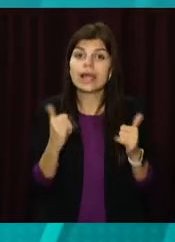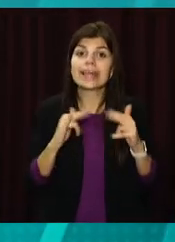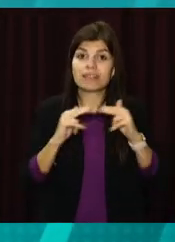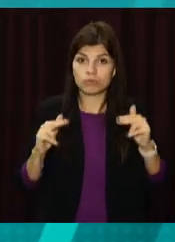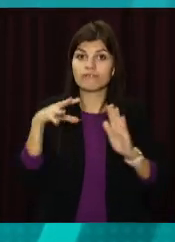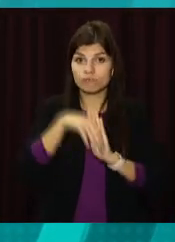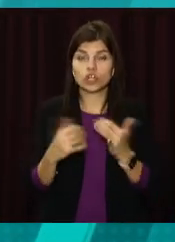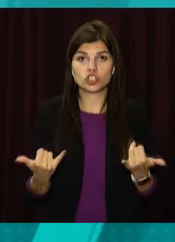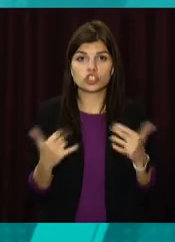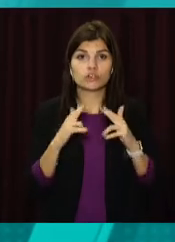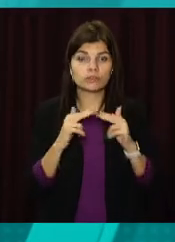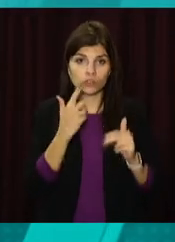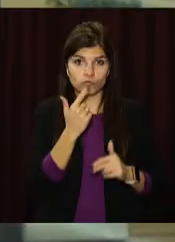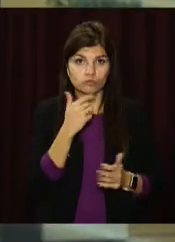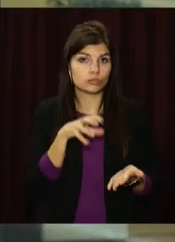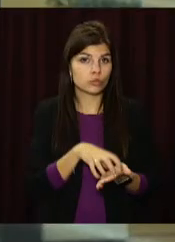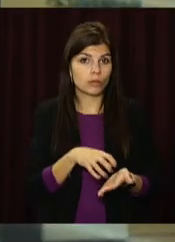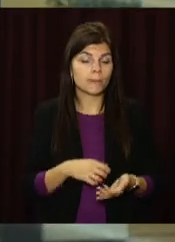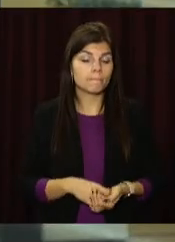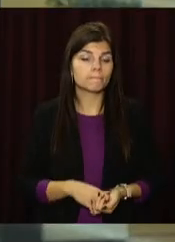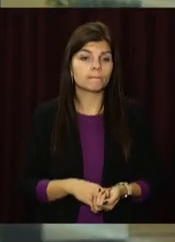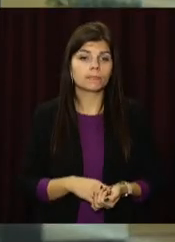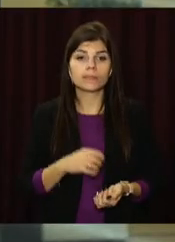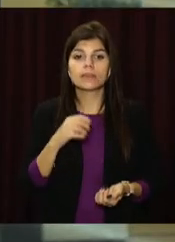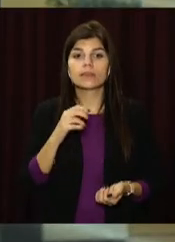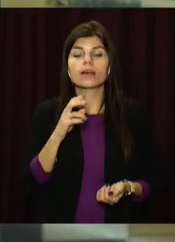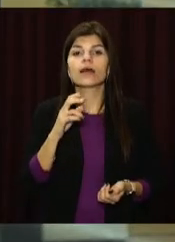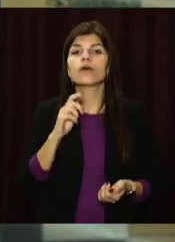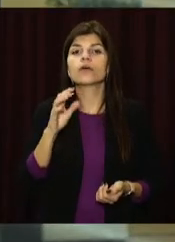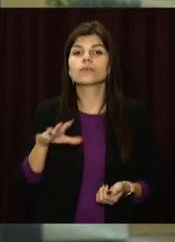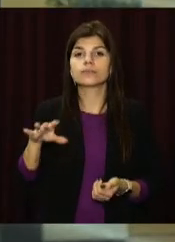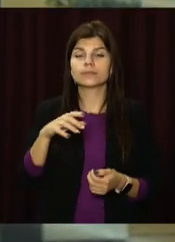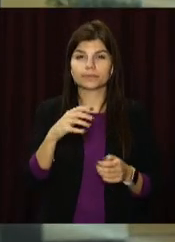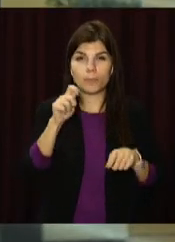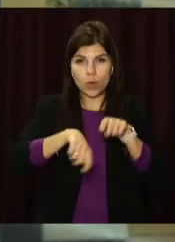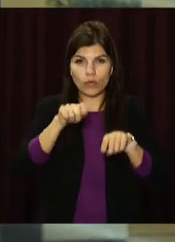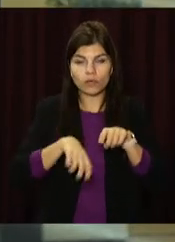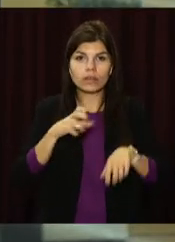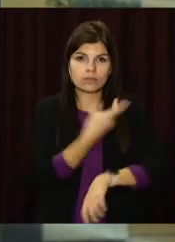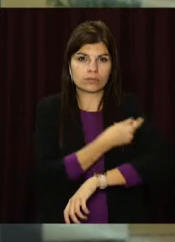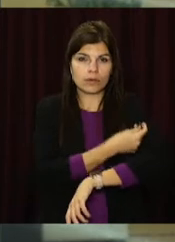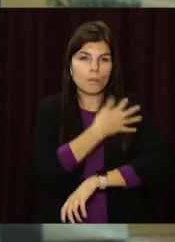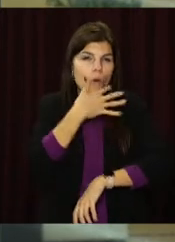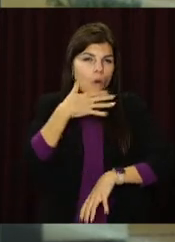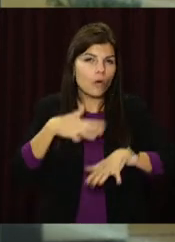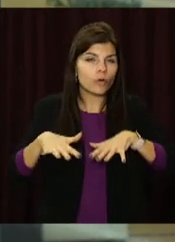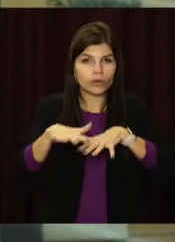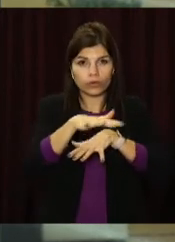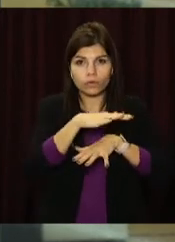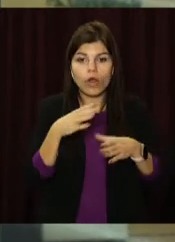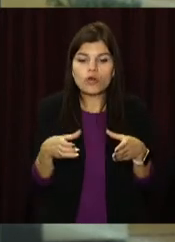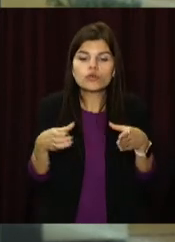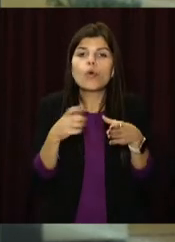регіонів, серед них і Дніпропетровщина. На заздрі всій країні експеримент з масової вакцинації для вироблення